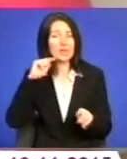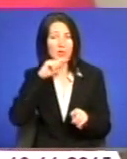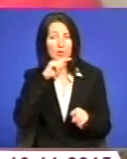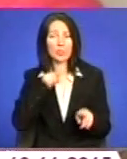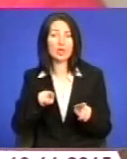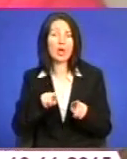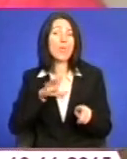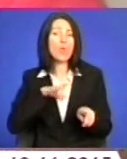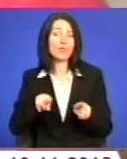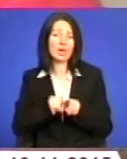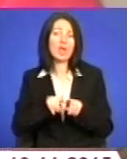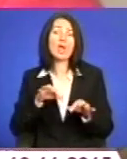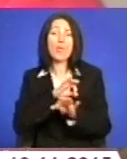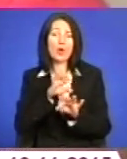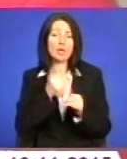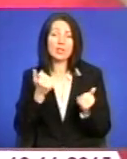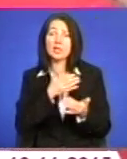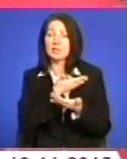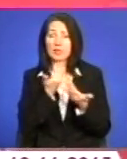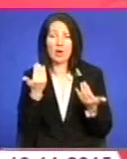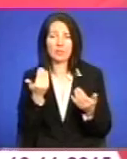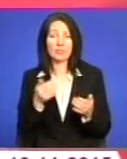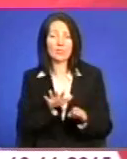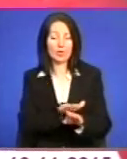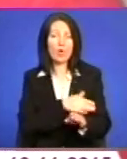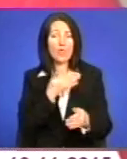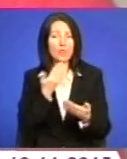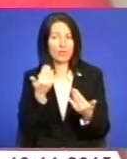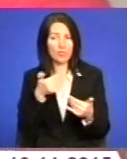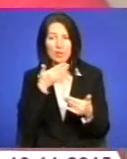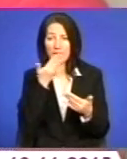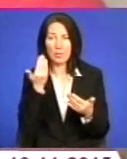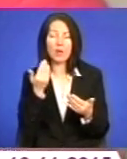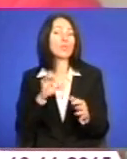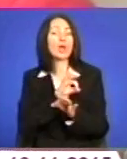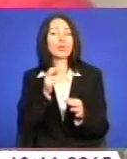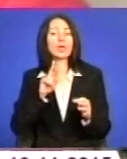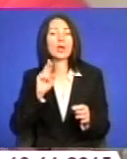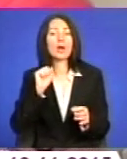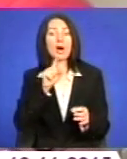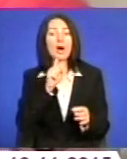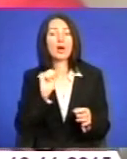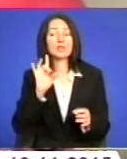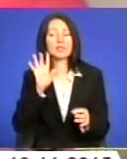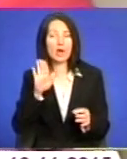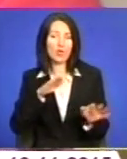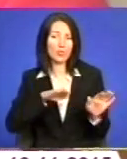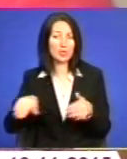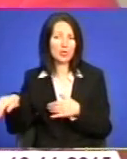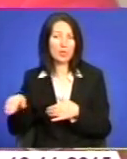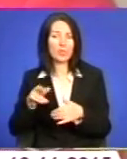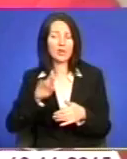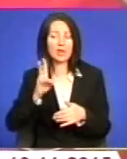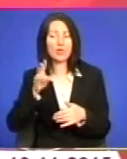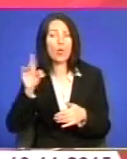пілотний, зараз його зняли, вже немає такого. А довго вже немає того проєкту? Як Азаров пішов. І Янукович їх не став. Забрали